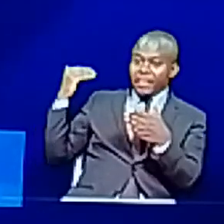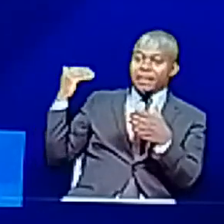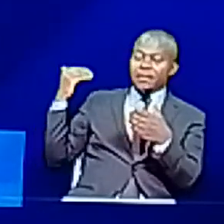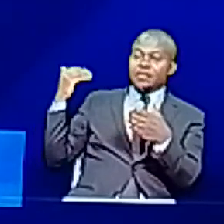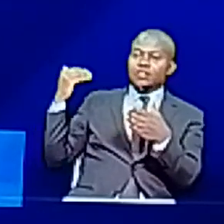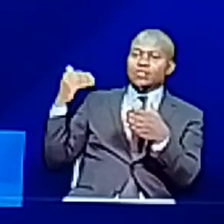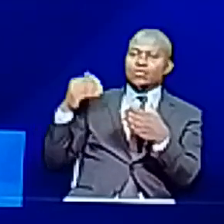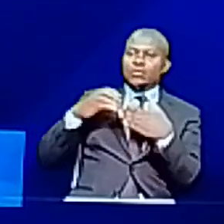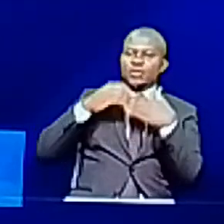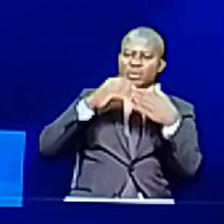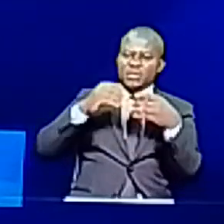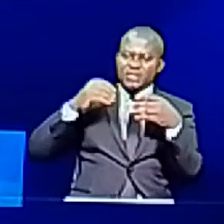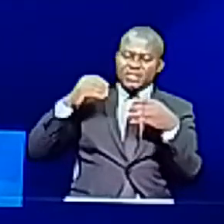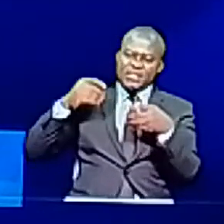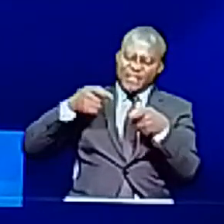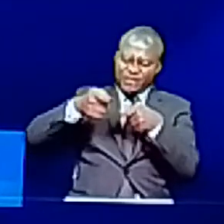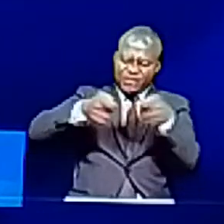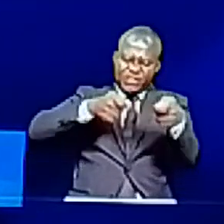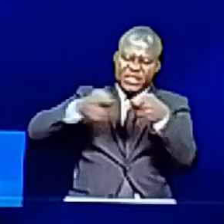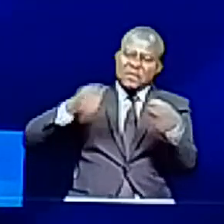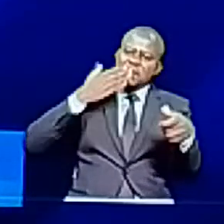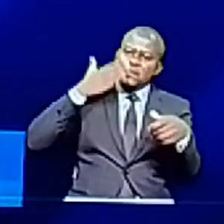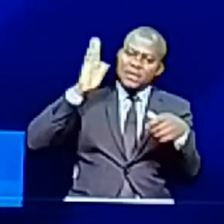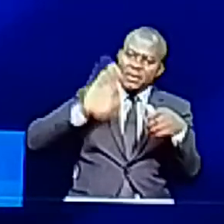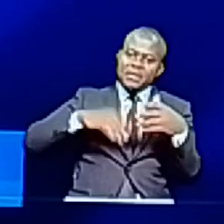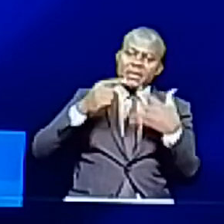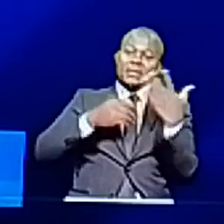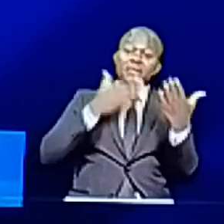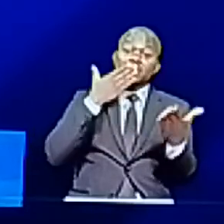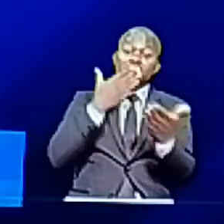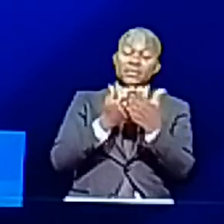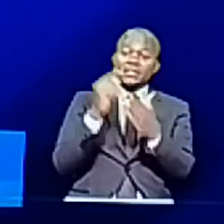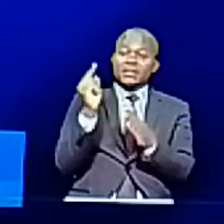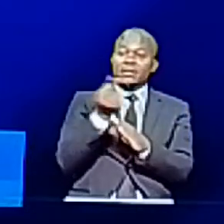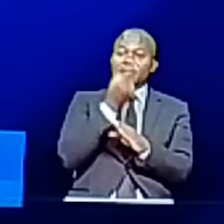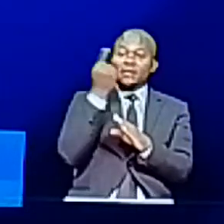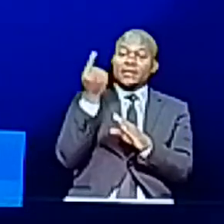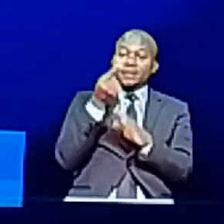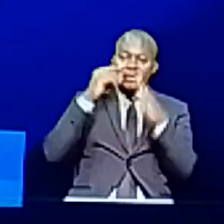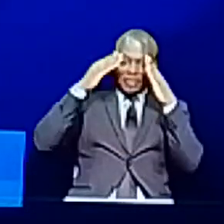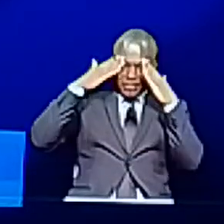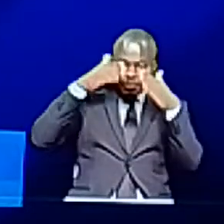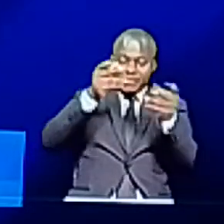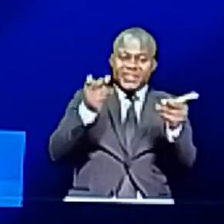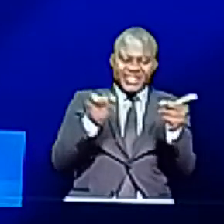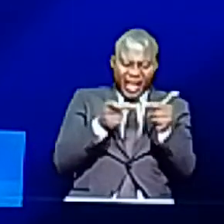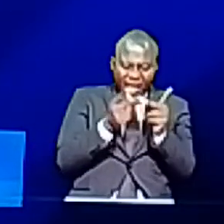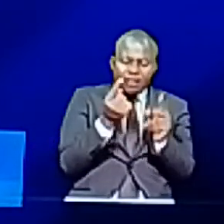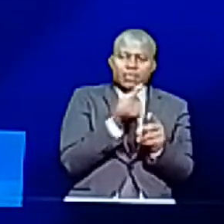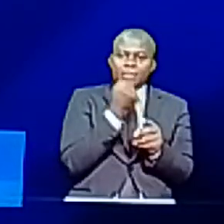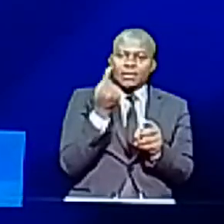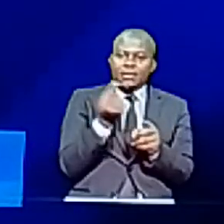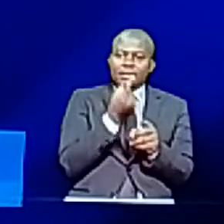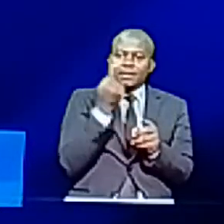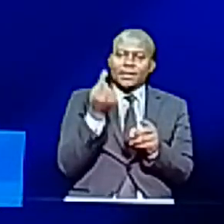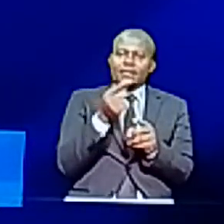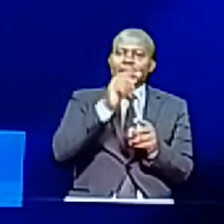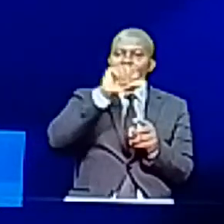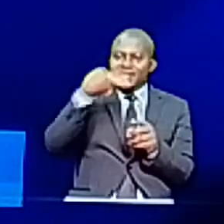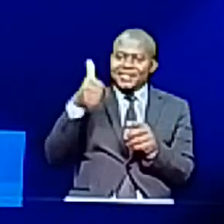y'igitugu ibyiza byose wasangaga biri kwibanda ahantu hamwe